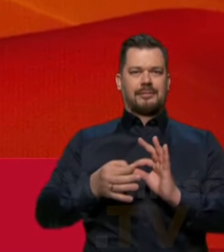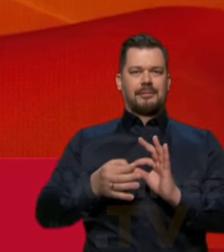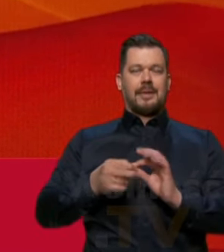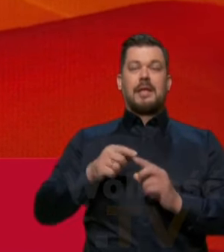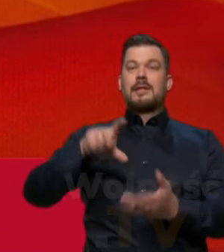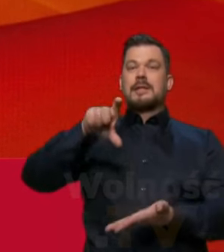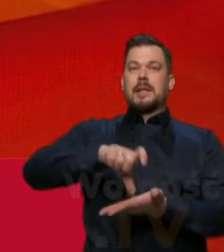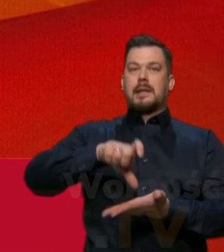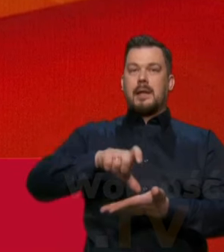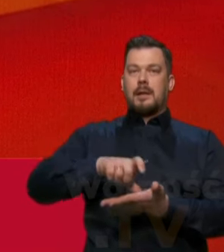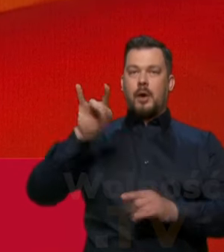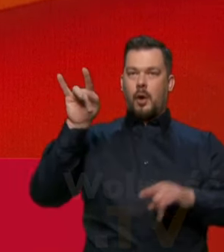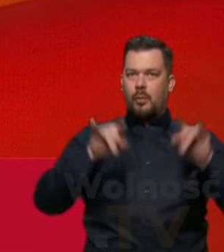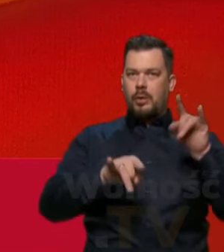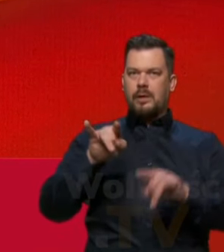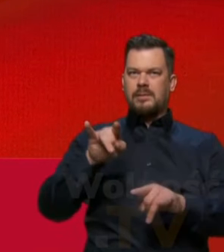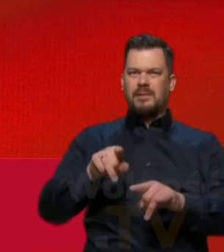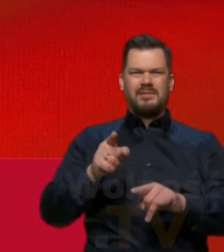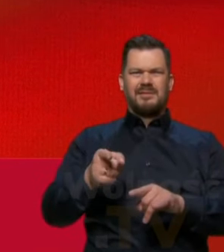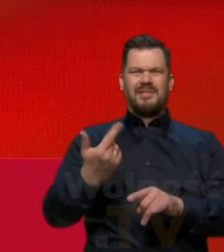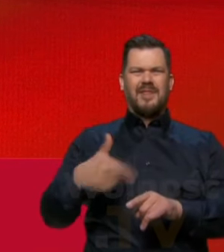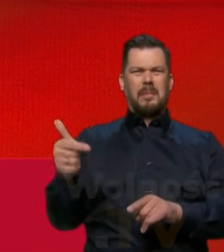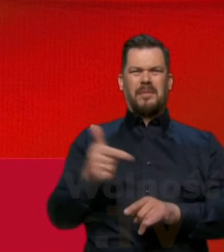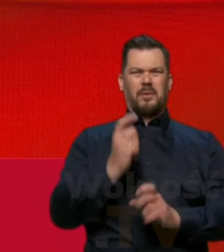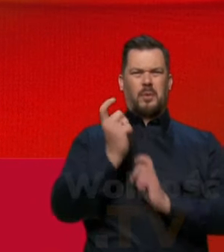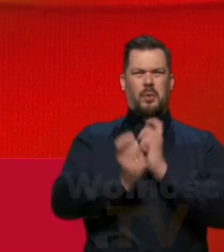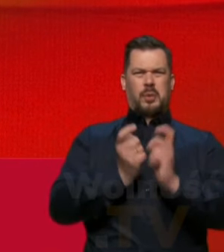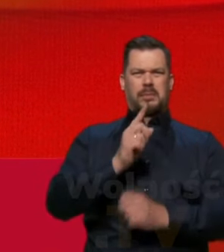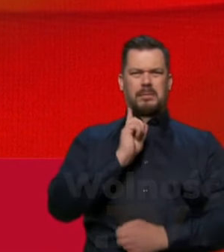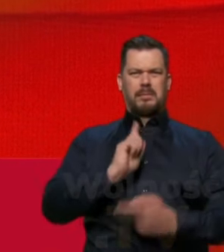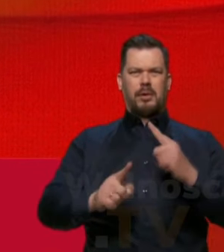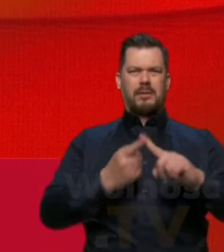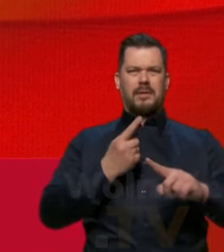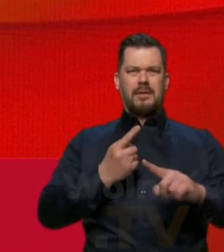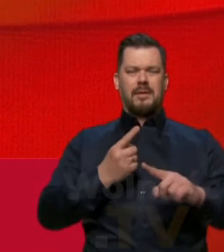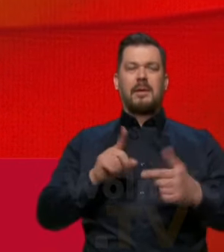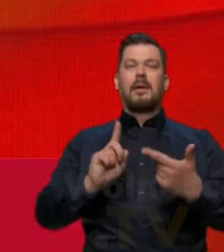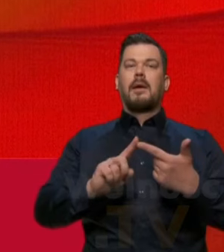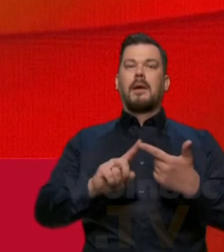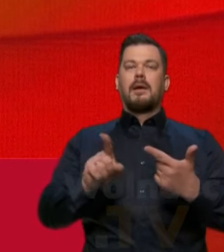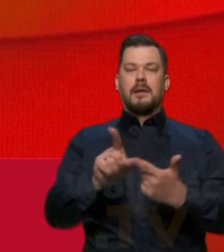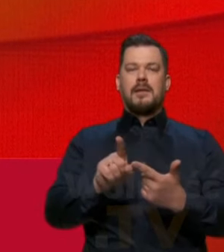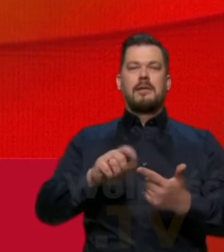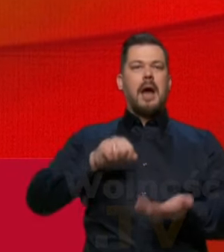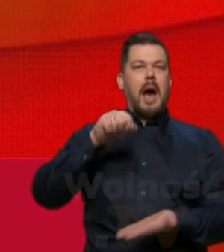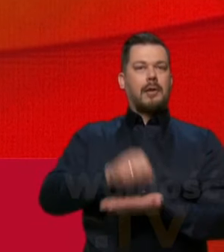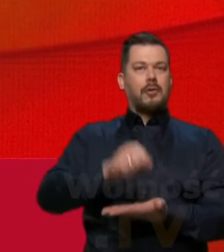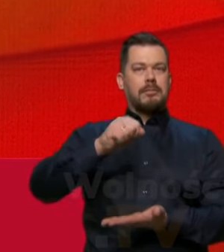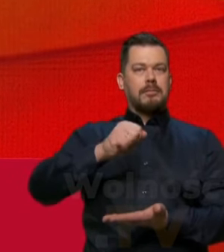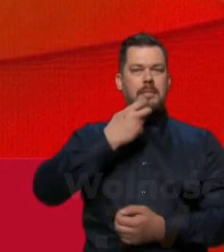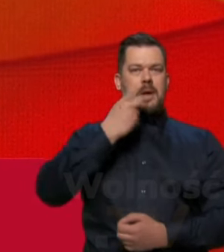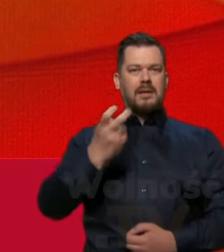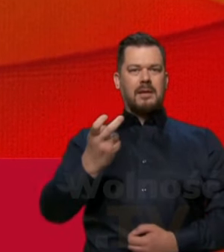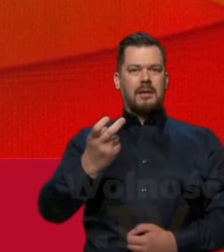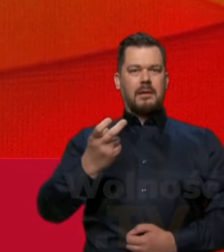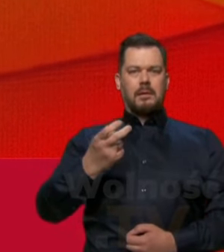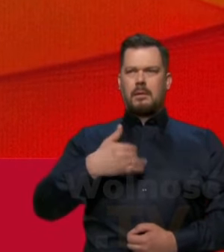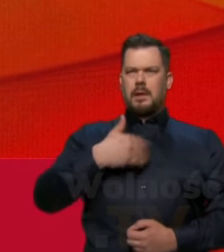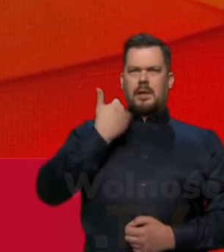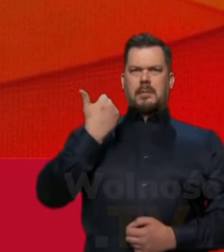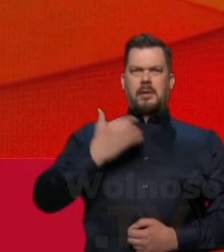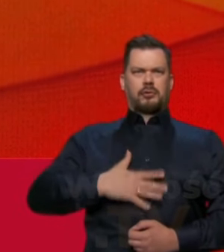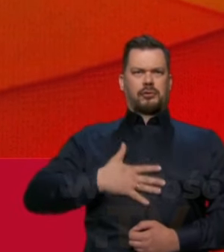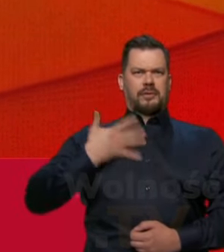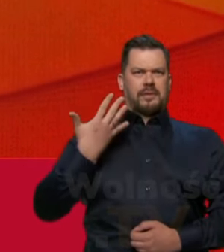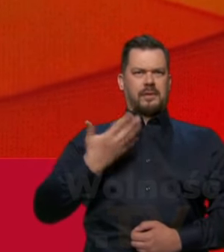Centralny Port Komunikacyjny powinien być poza sferą sporu, tak samo poza sferą sporu powinien być atom, a dla mnie nie ma żadnej kontrowersji